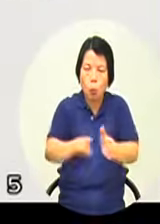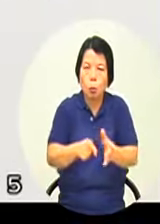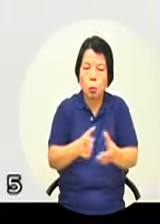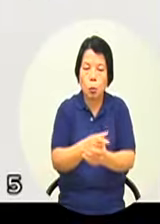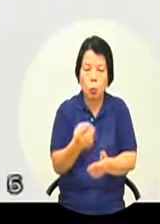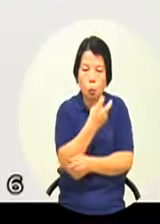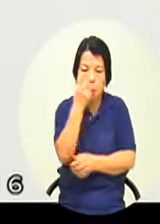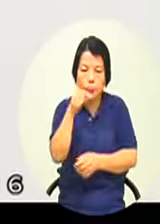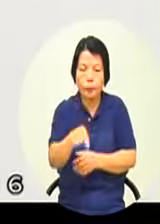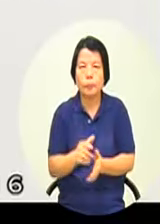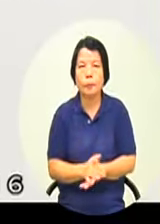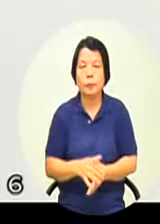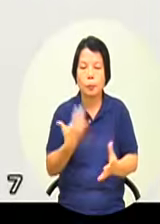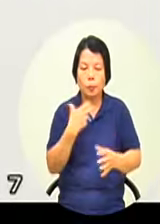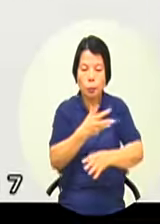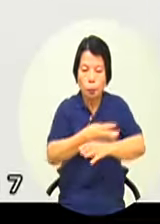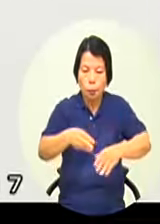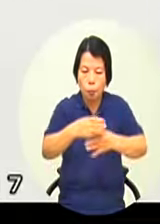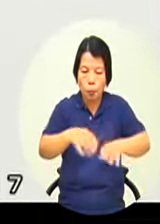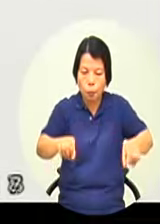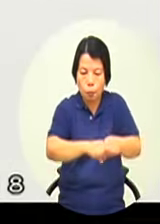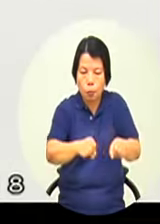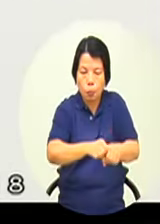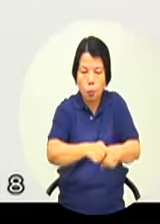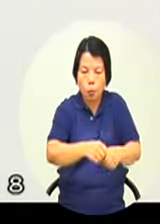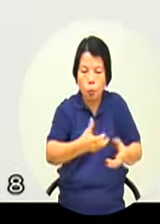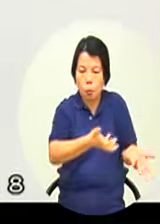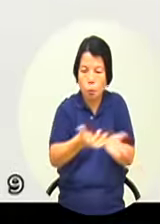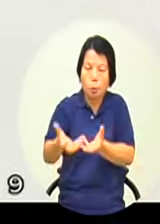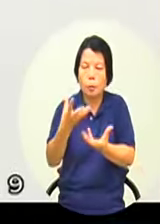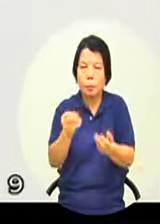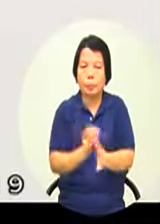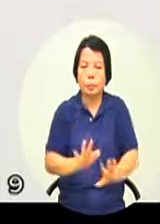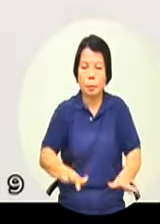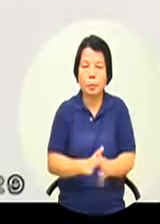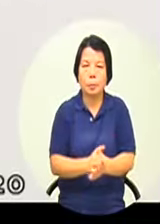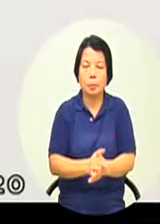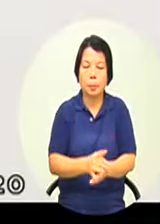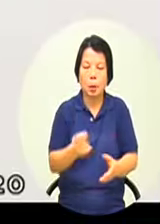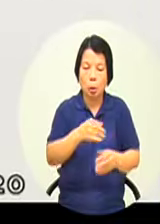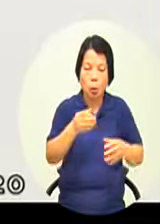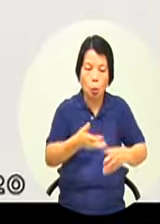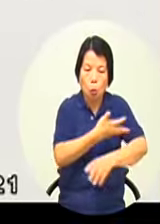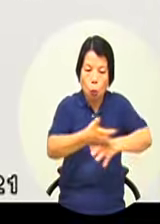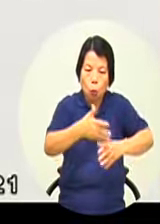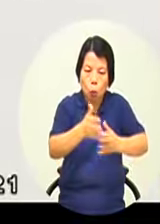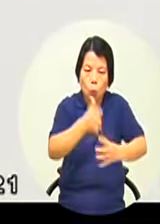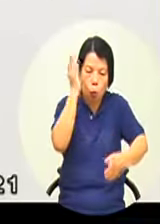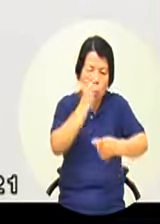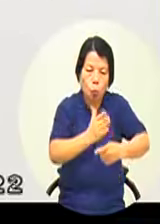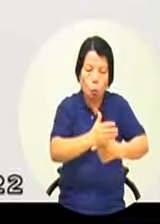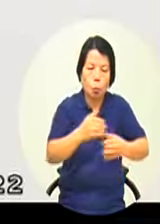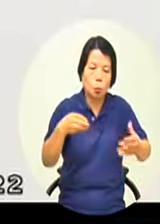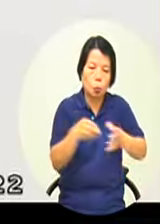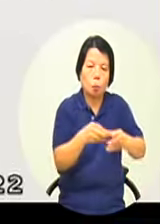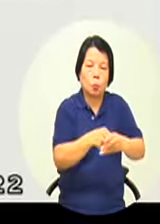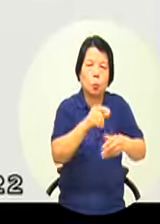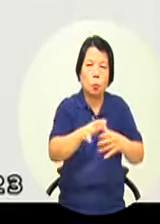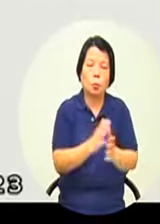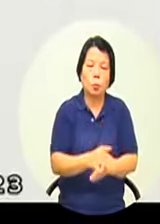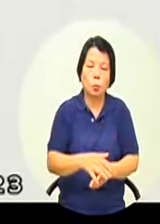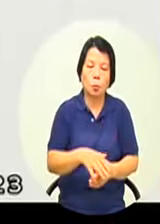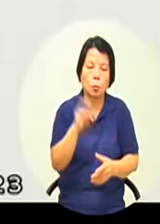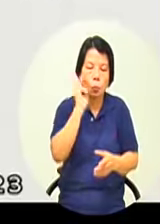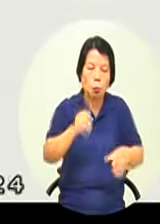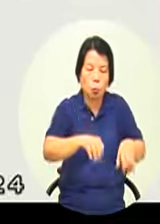是把迄个水沟共无一千米，已经来水突出一半开啊。好，阿个呀，关于迄个水孔点点吼，